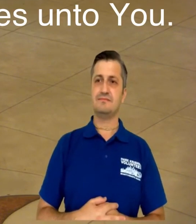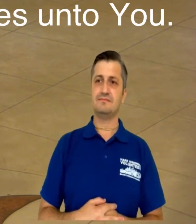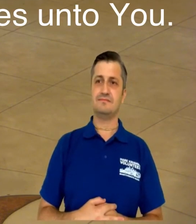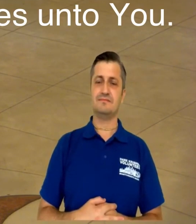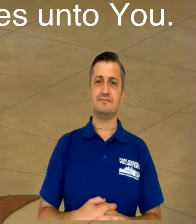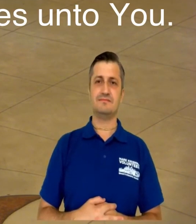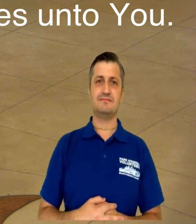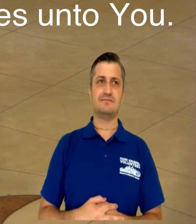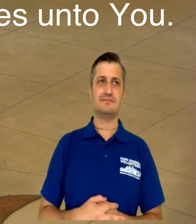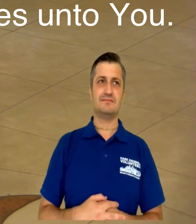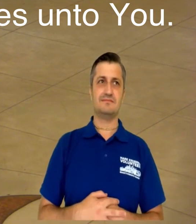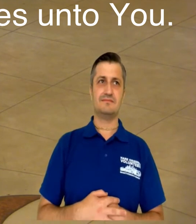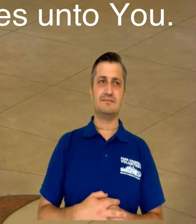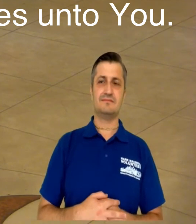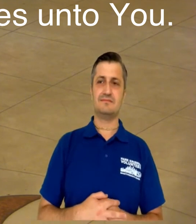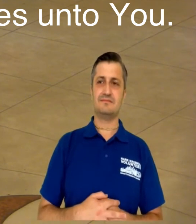Gopisha